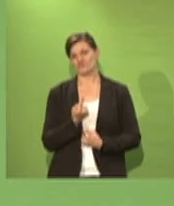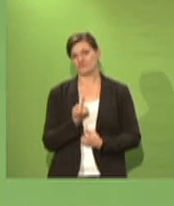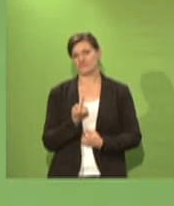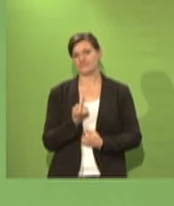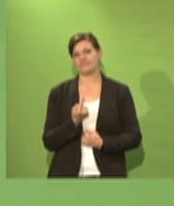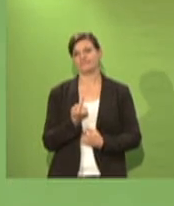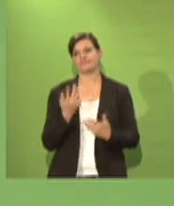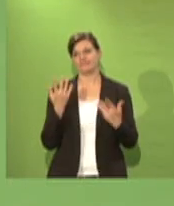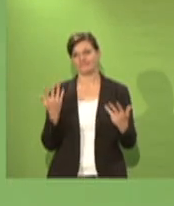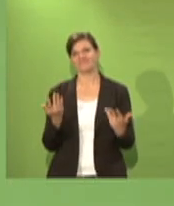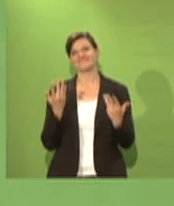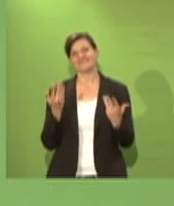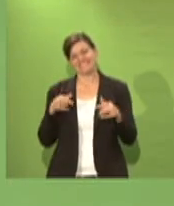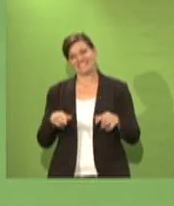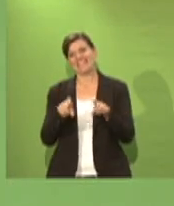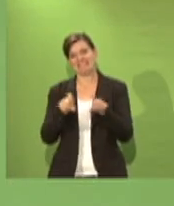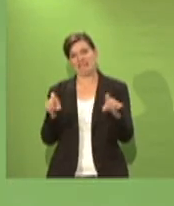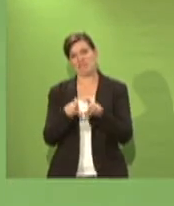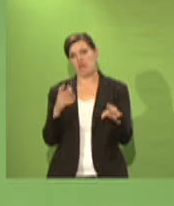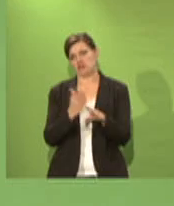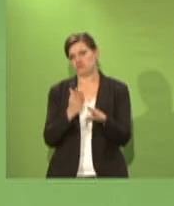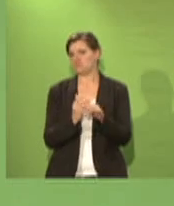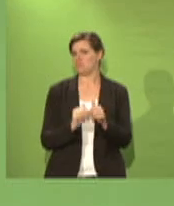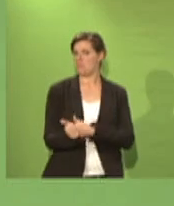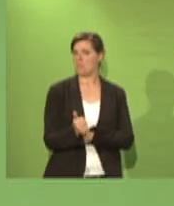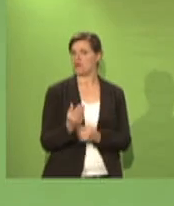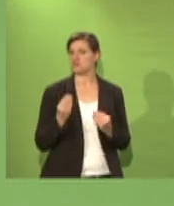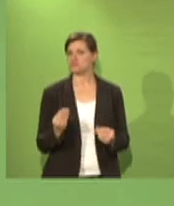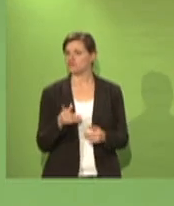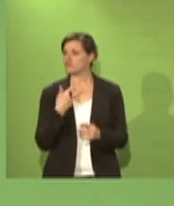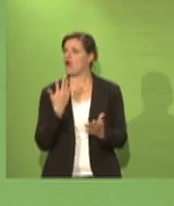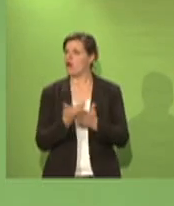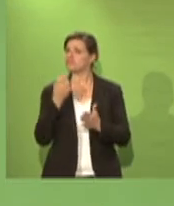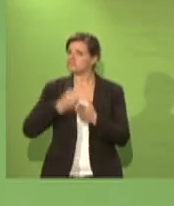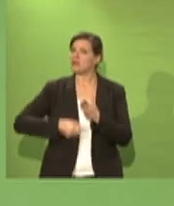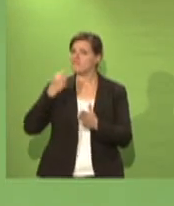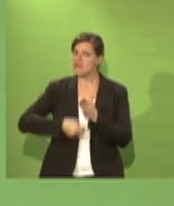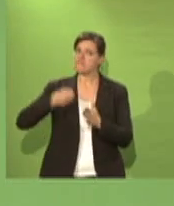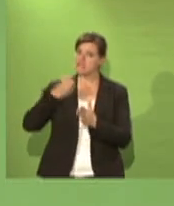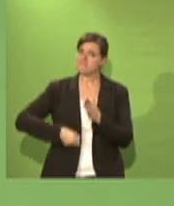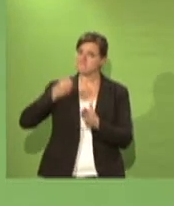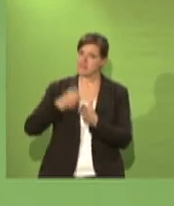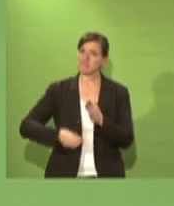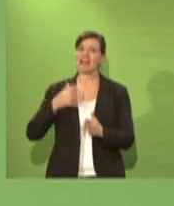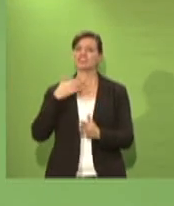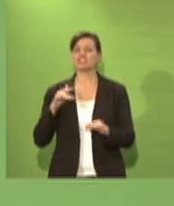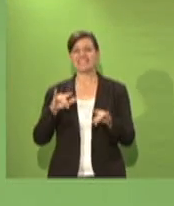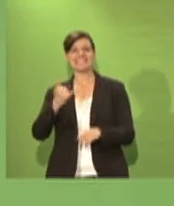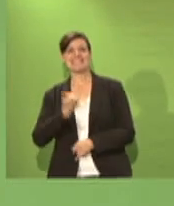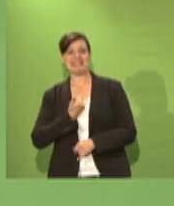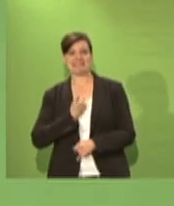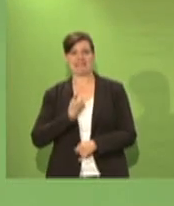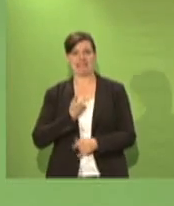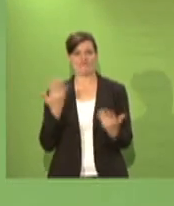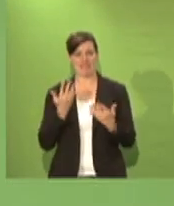sind in dieser Thematik VorreiterInnen. Wir setzen uns immer wieder ein, dass geschlechtliche Identität,